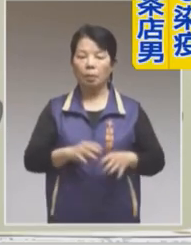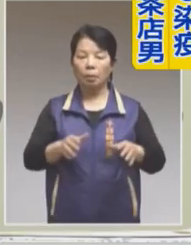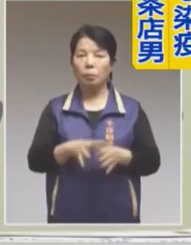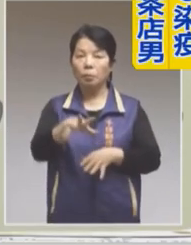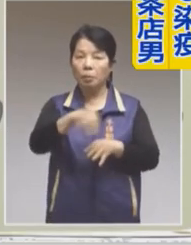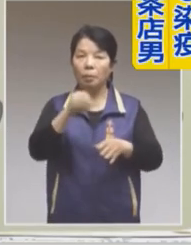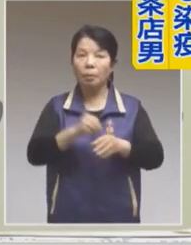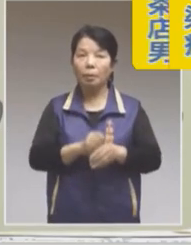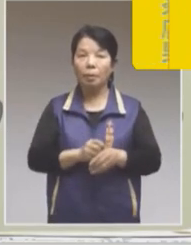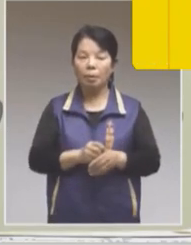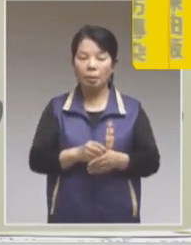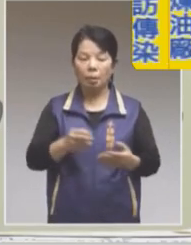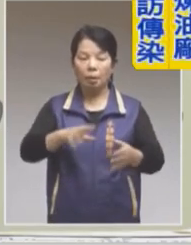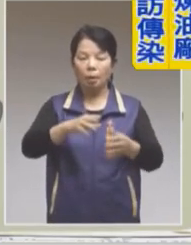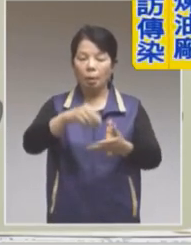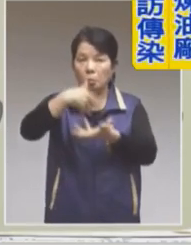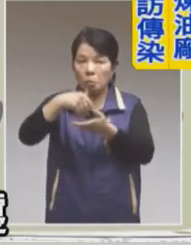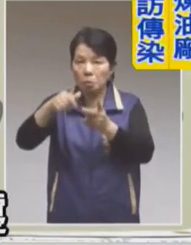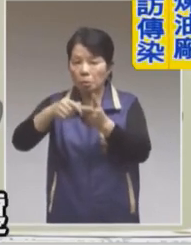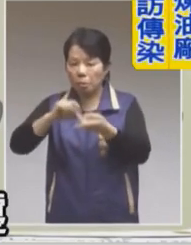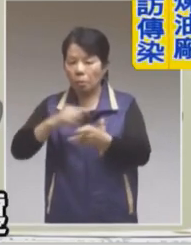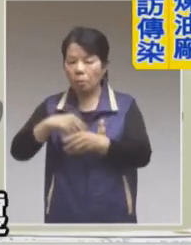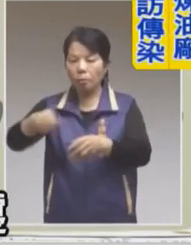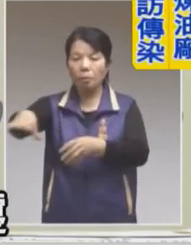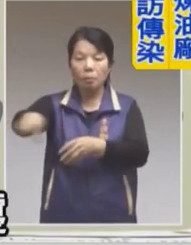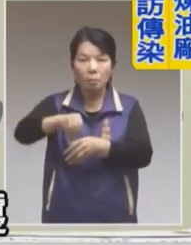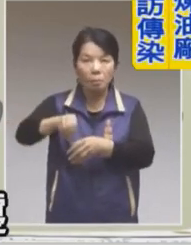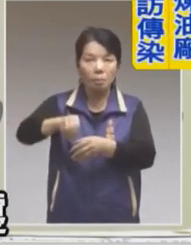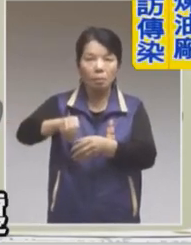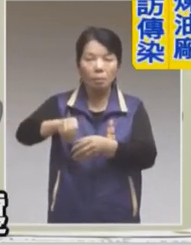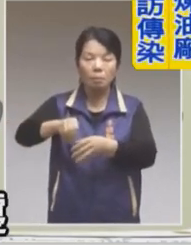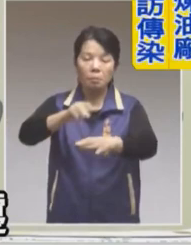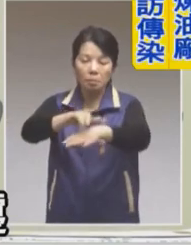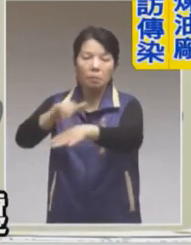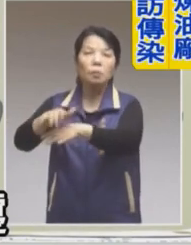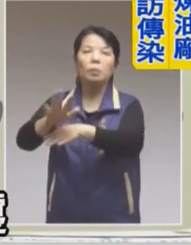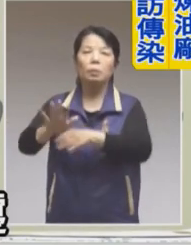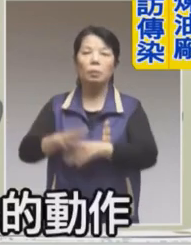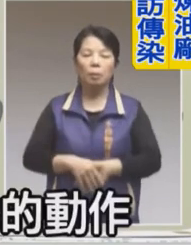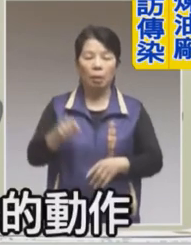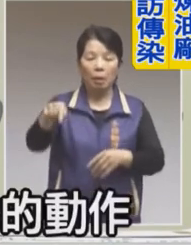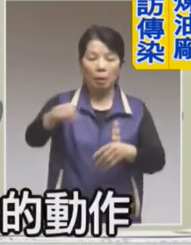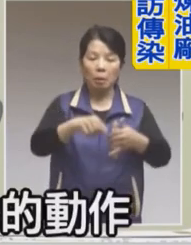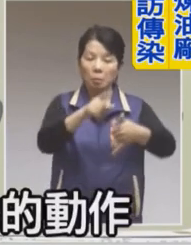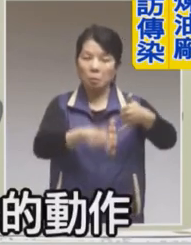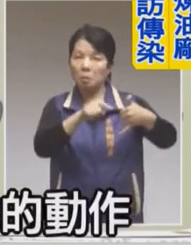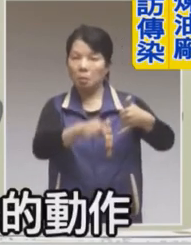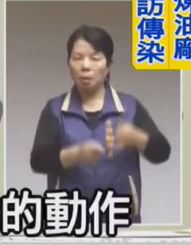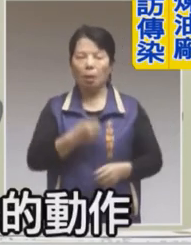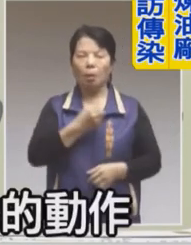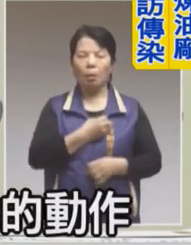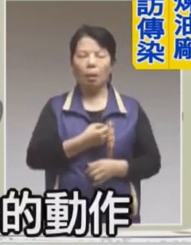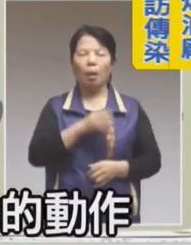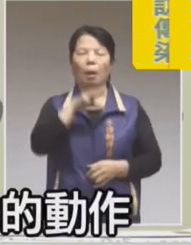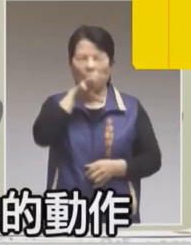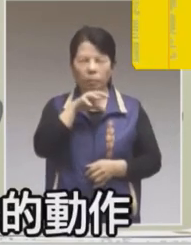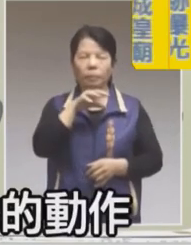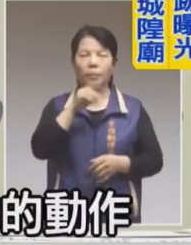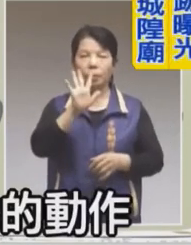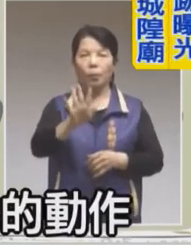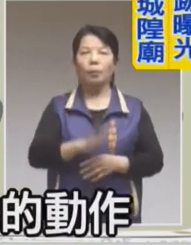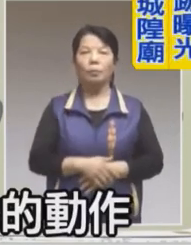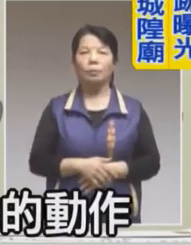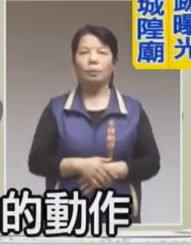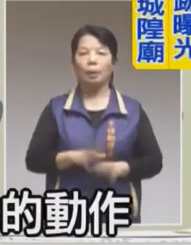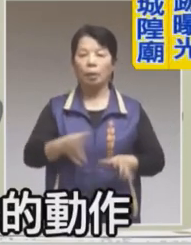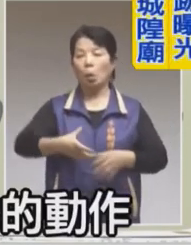候，因为这个过程里面其中的这个个案有打喷嚏，然后流鼻